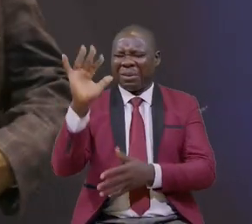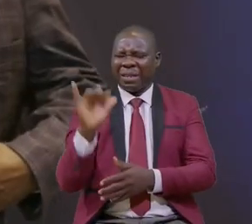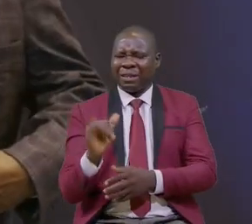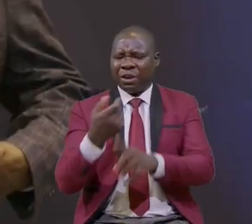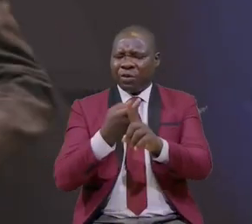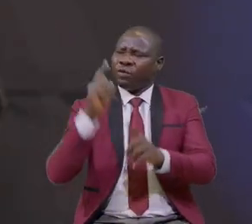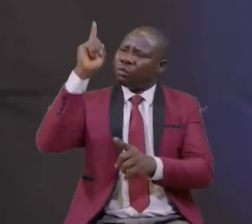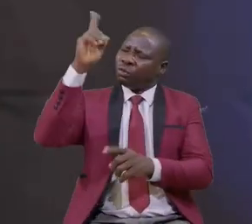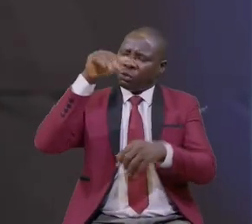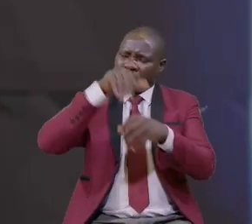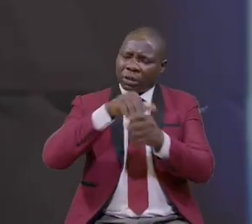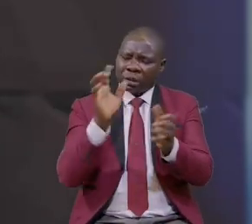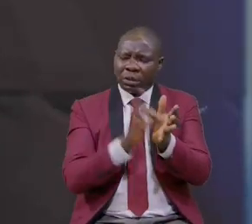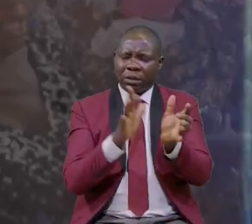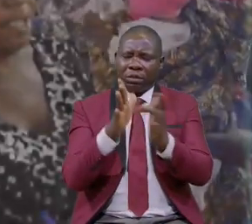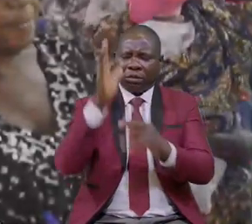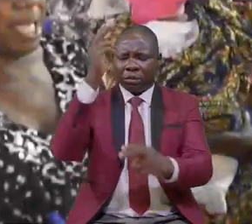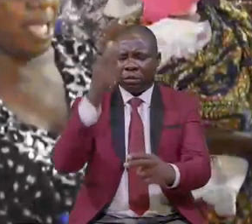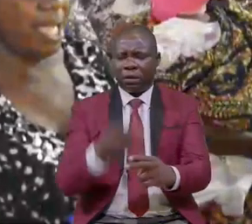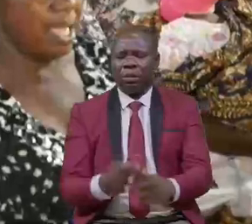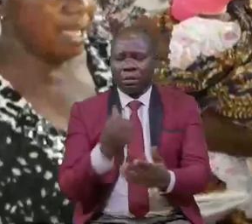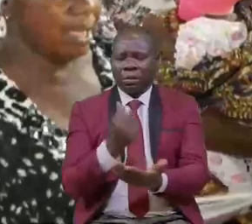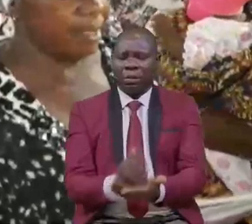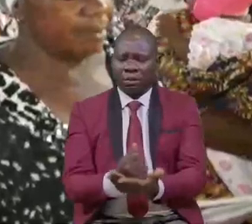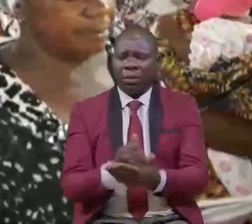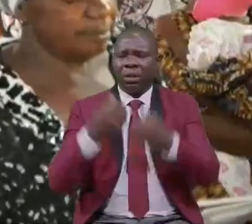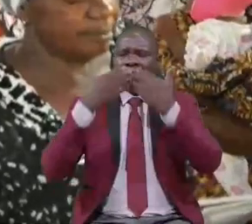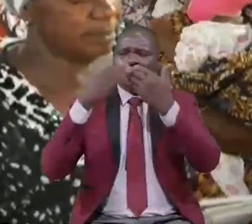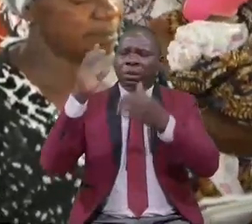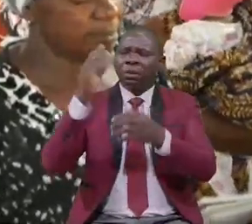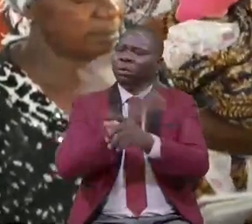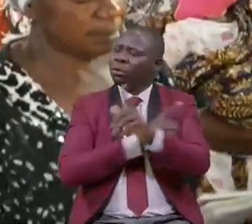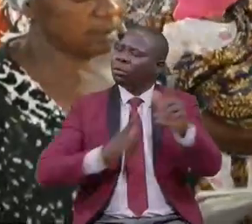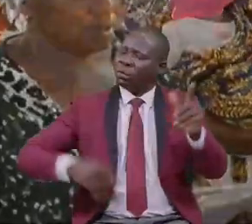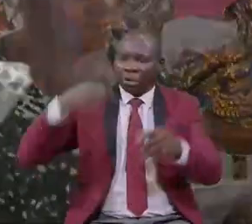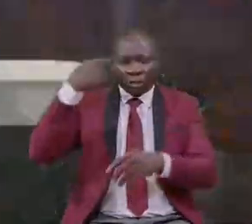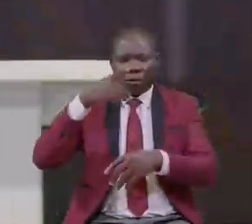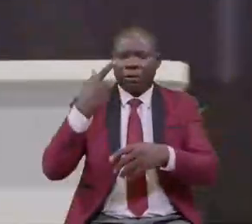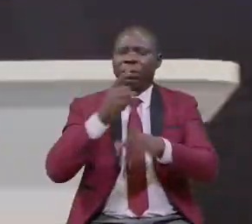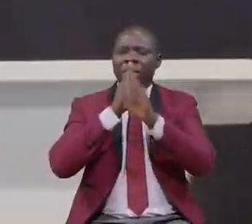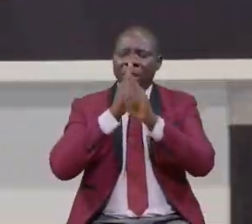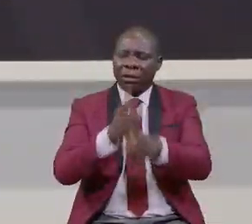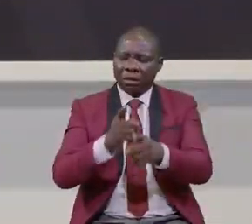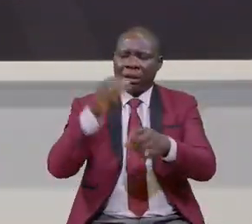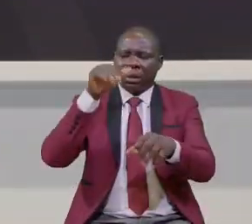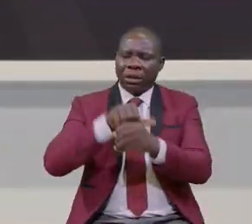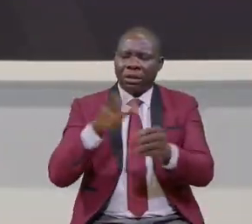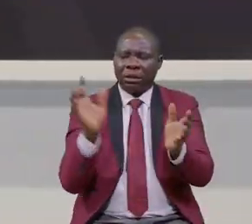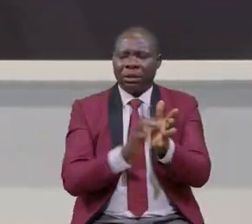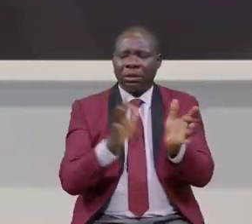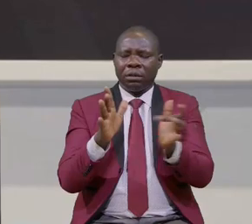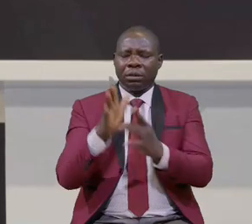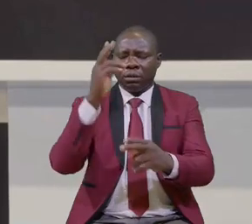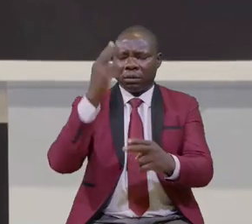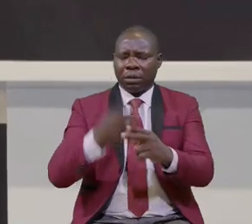de ta part au nom de Jésus. Merci Seigneur pour l'exaucement. Au nom de